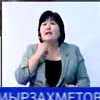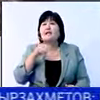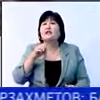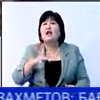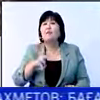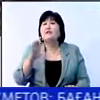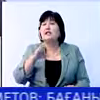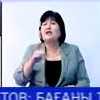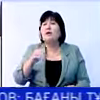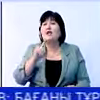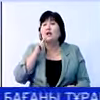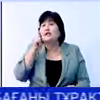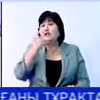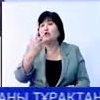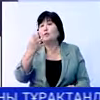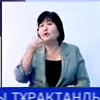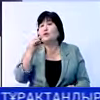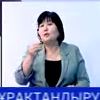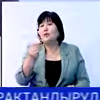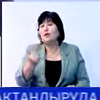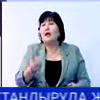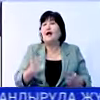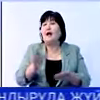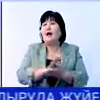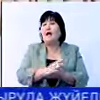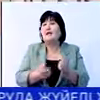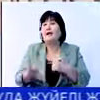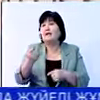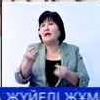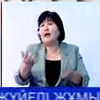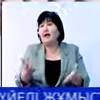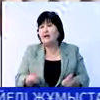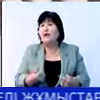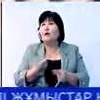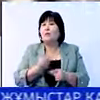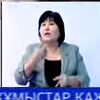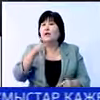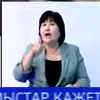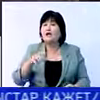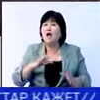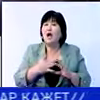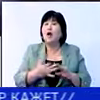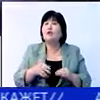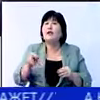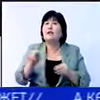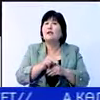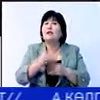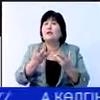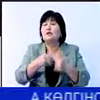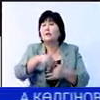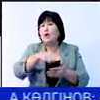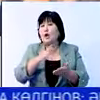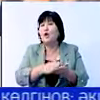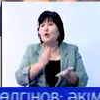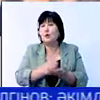Сағынбек жастар жылына орай 500 мың теңге көлемінде қайтарымсыз қаражатқа қол жеткізді. Бұл екі азаматта аудандық пробация қызметінде есепте